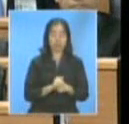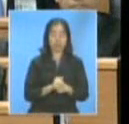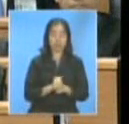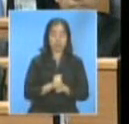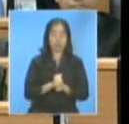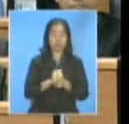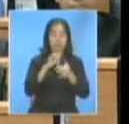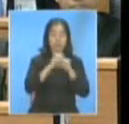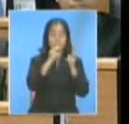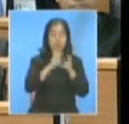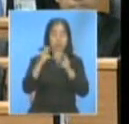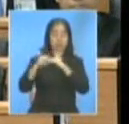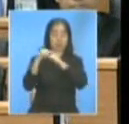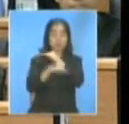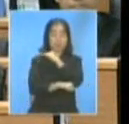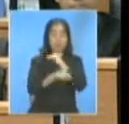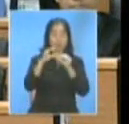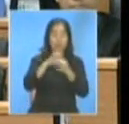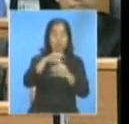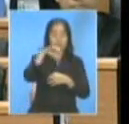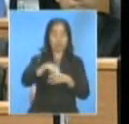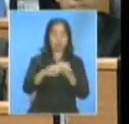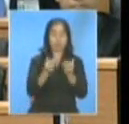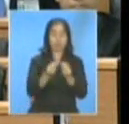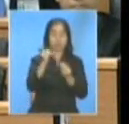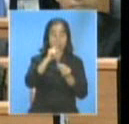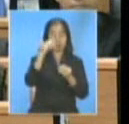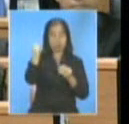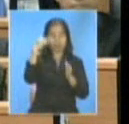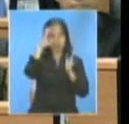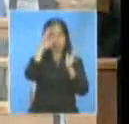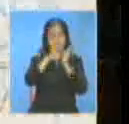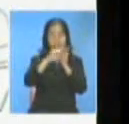ในการทุจริตในที่ดินผมขอภาพที่4ครับ